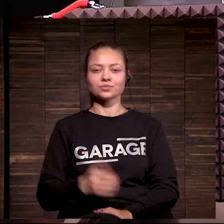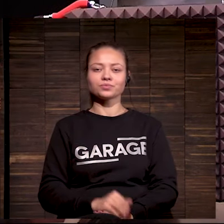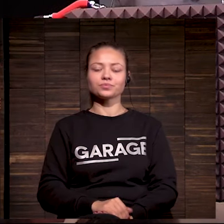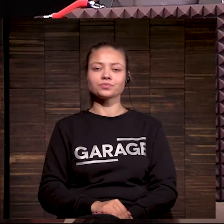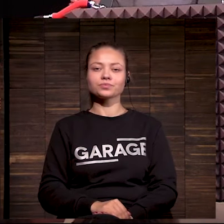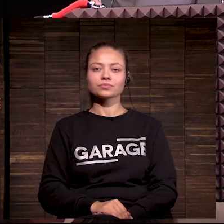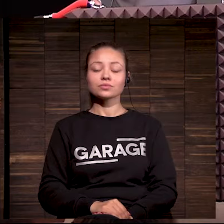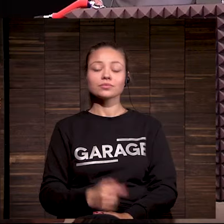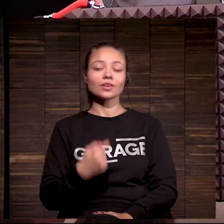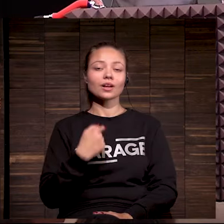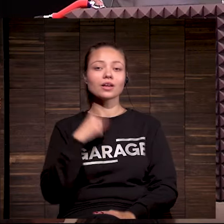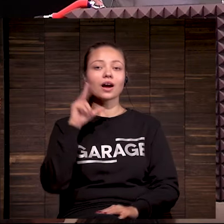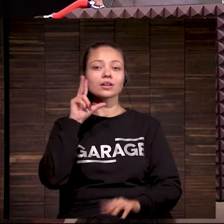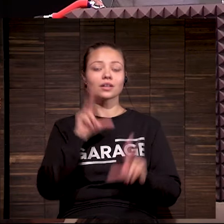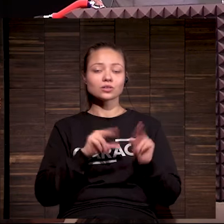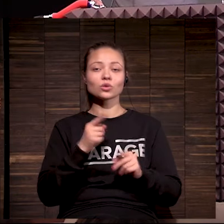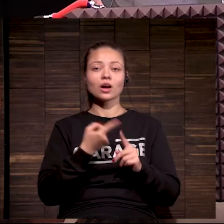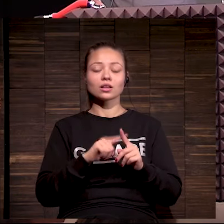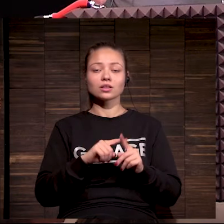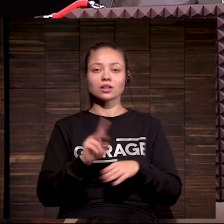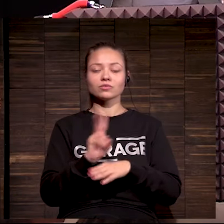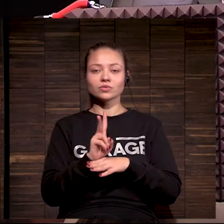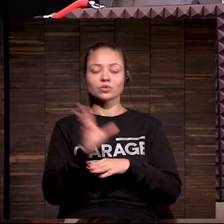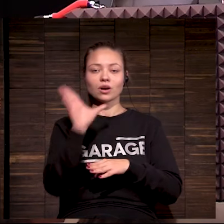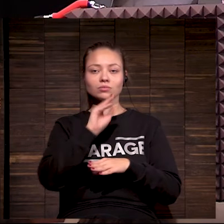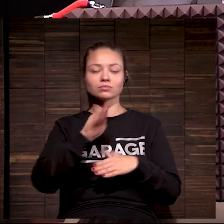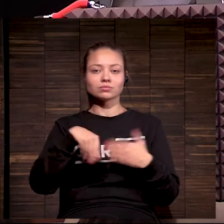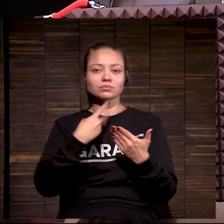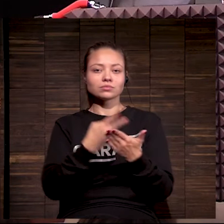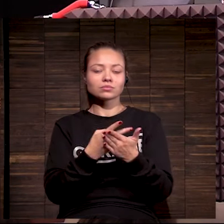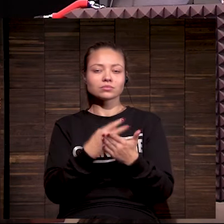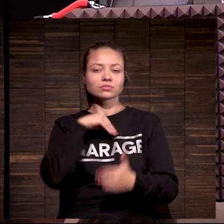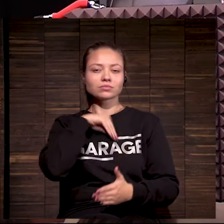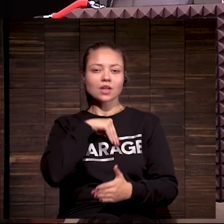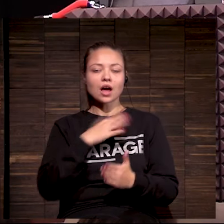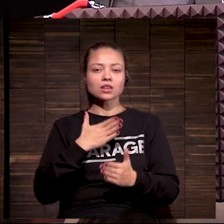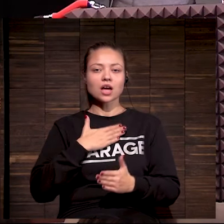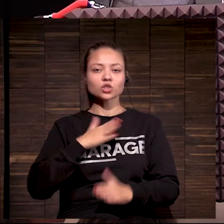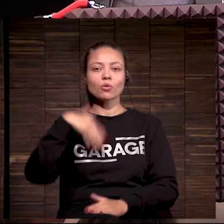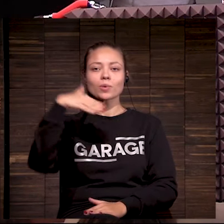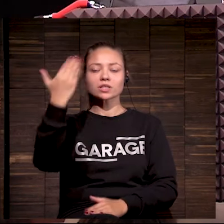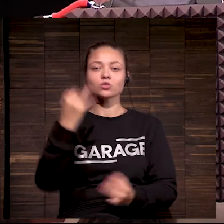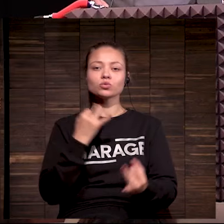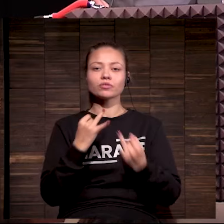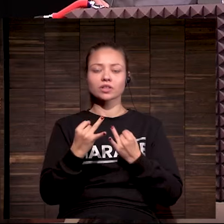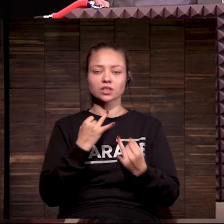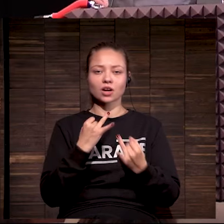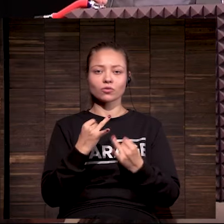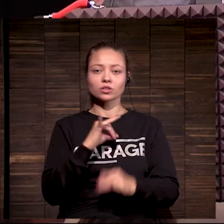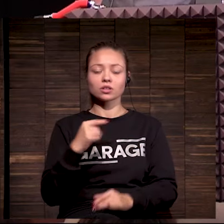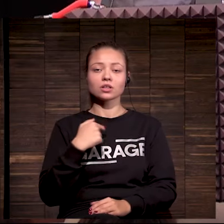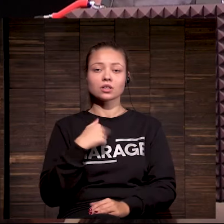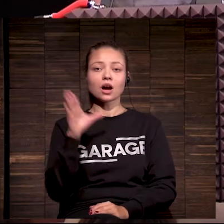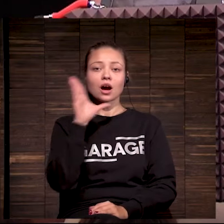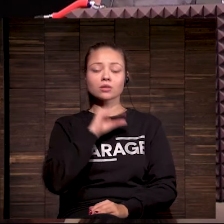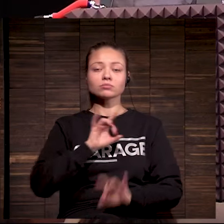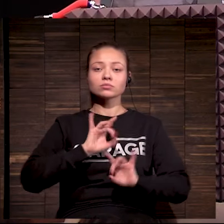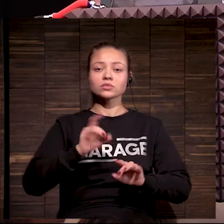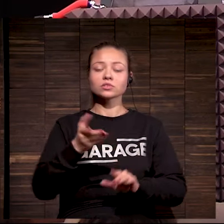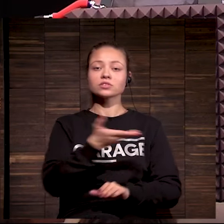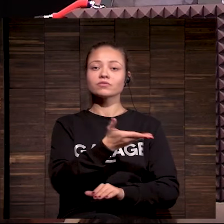я надеюсь что это видео смогло задать тональность нашего последующего разговора и я могу с вами поделиться